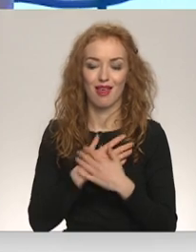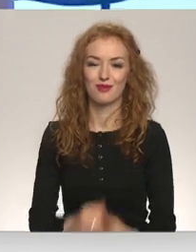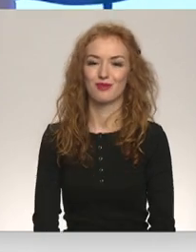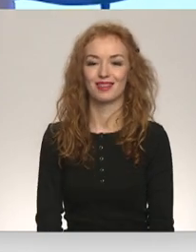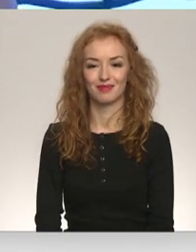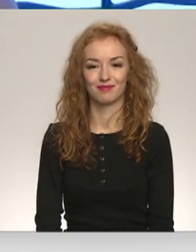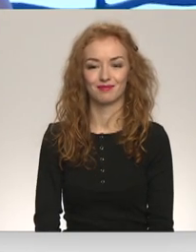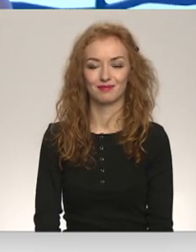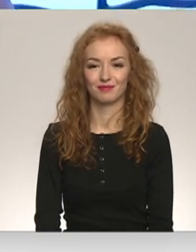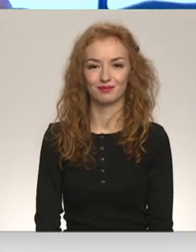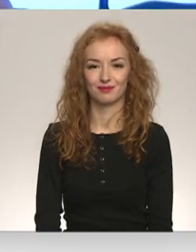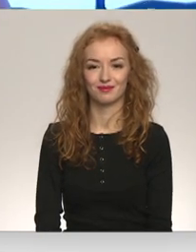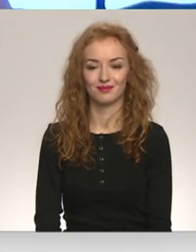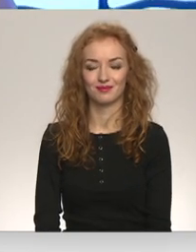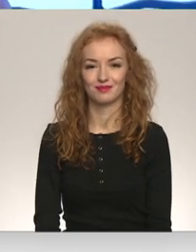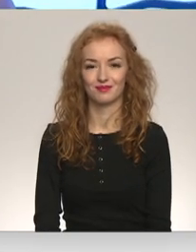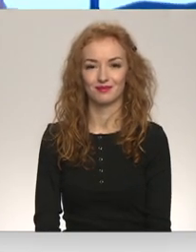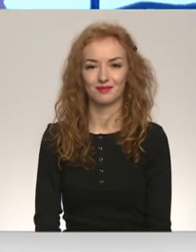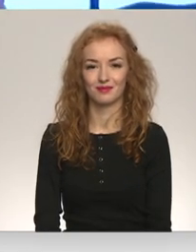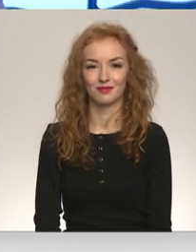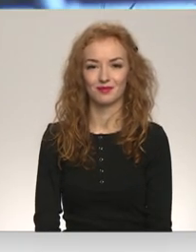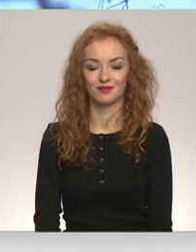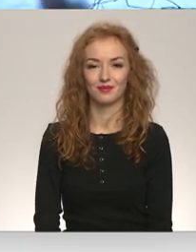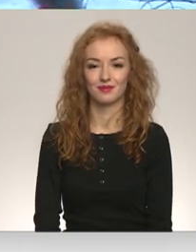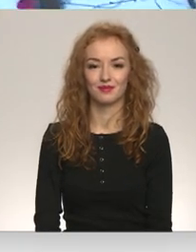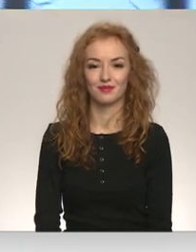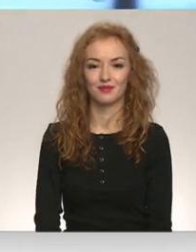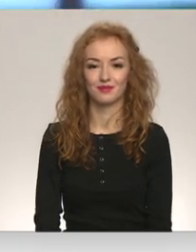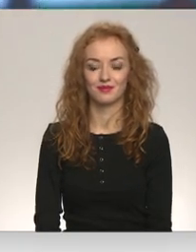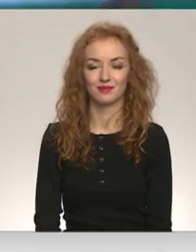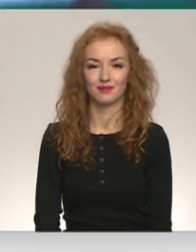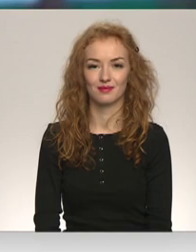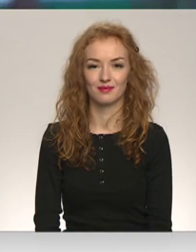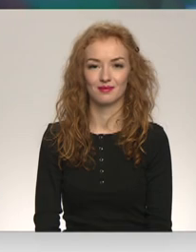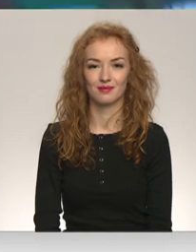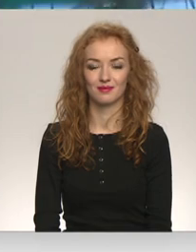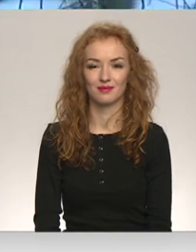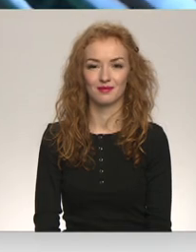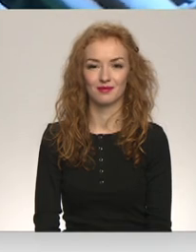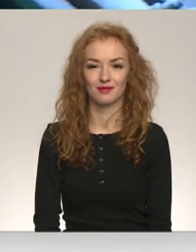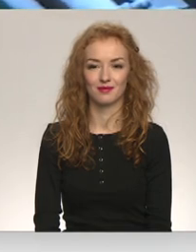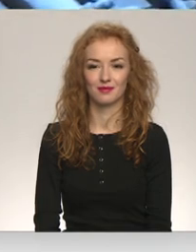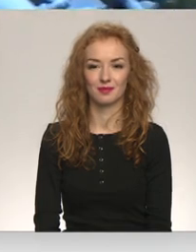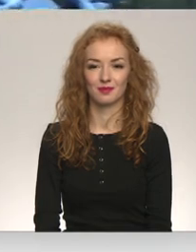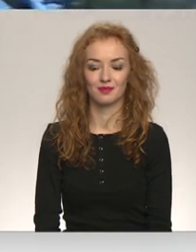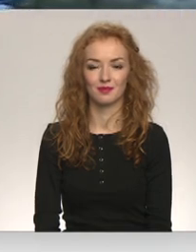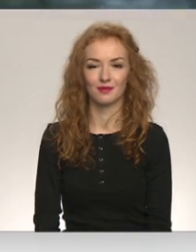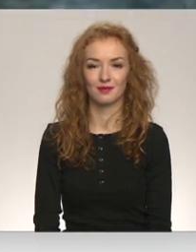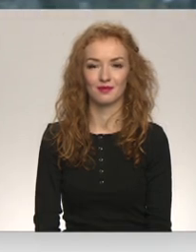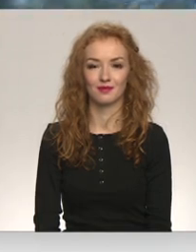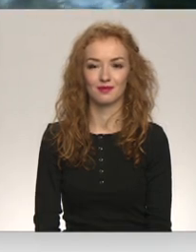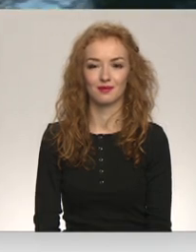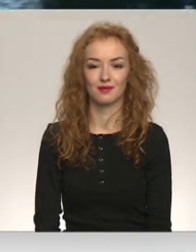strādājoti. Daudz baltu dieniņu laimiņā dodi, diženi, ražani,